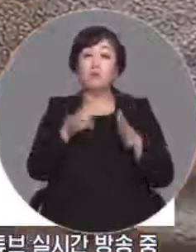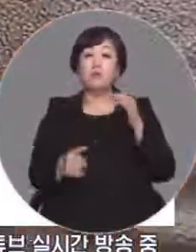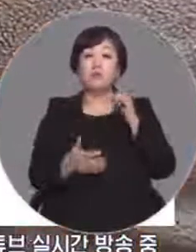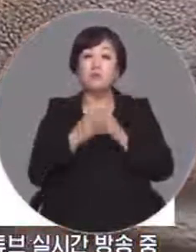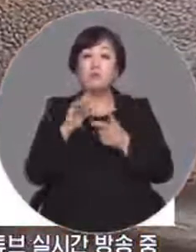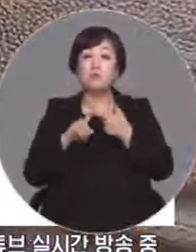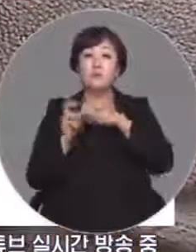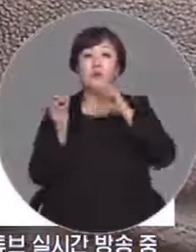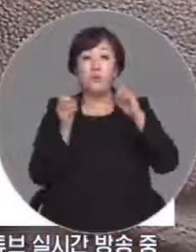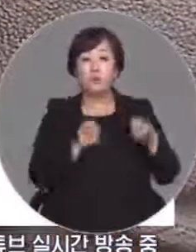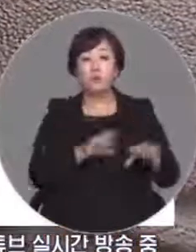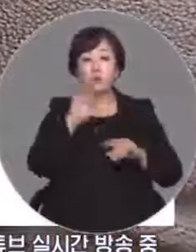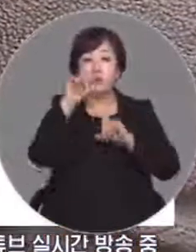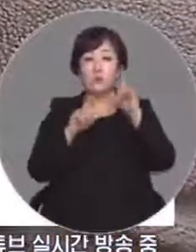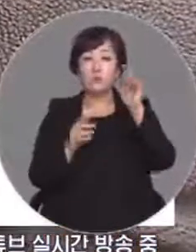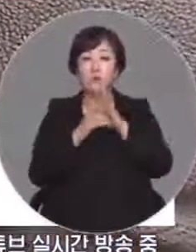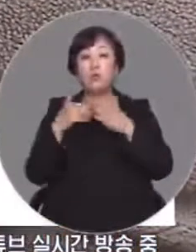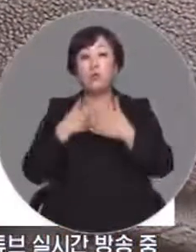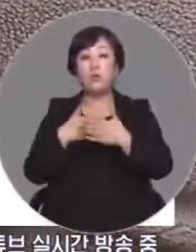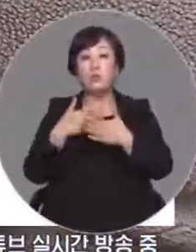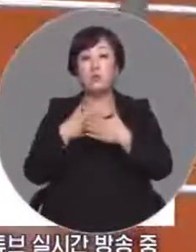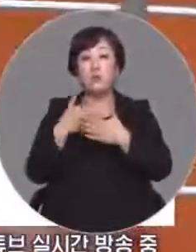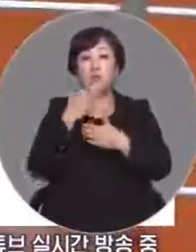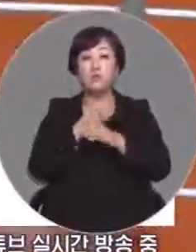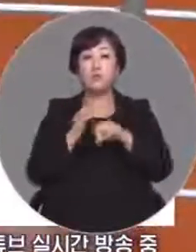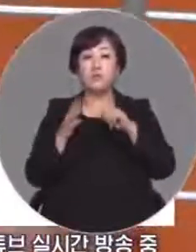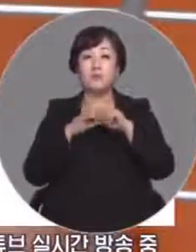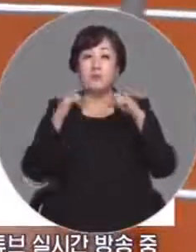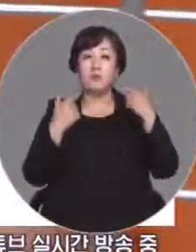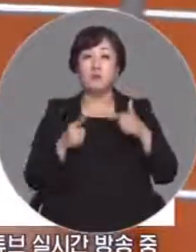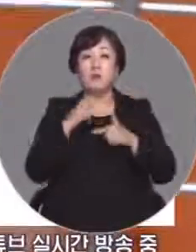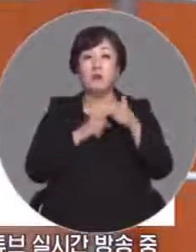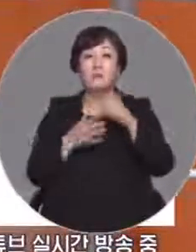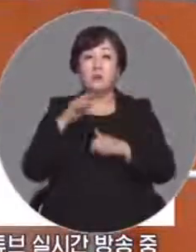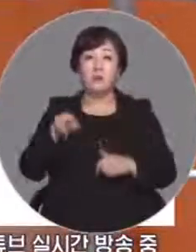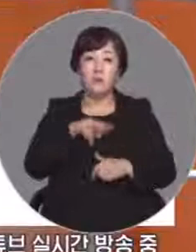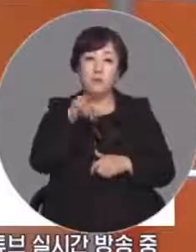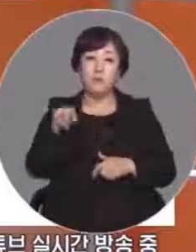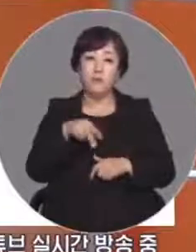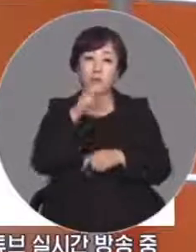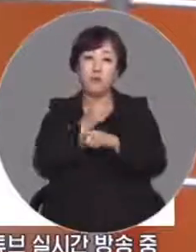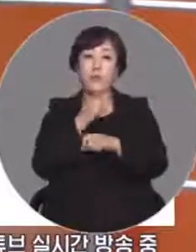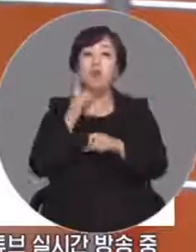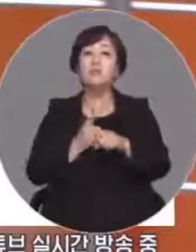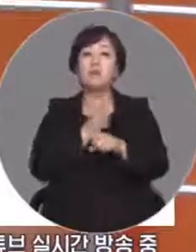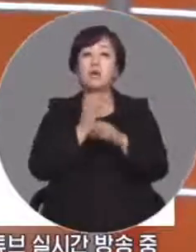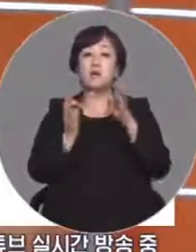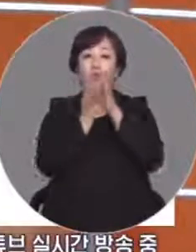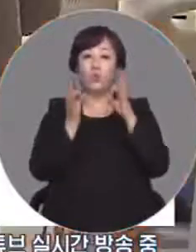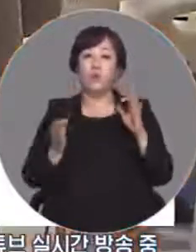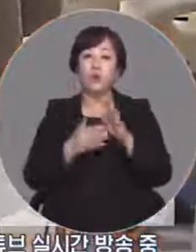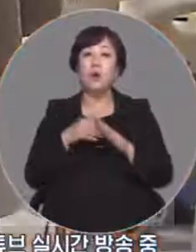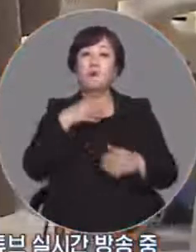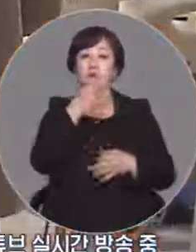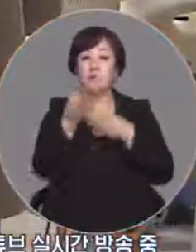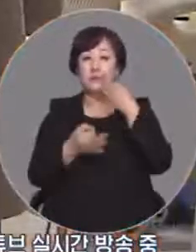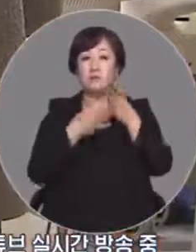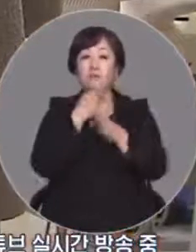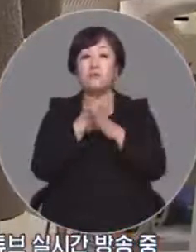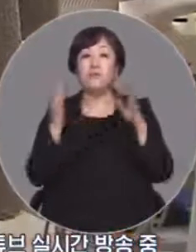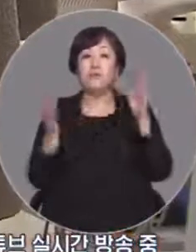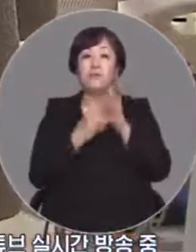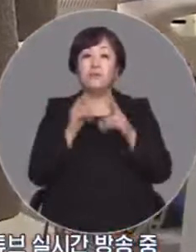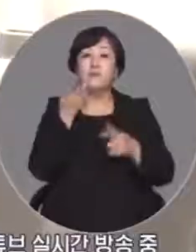버려져 있었고요. 긴장이 됐는지 막 계속 안에서 움직이고 1시간 동안 계속 짖는 것 같았어요.